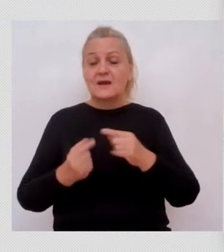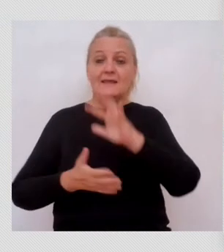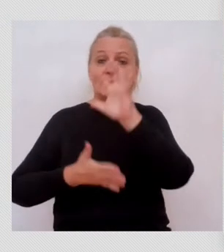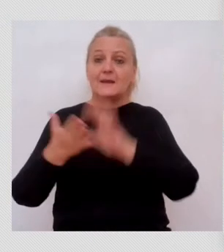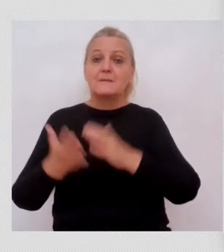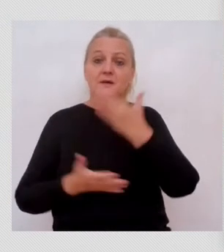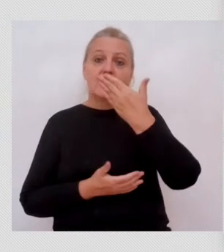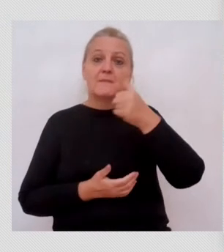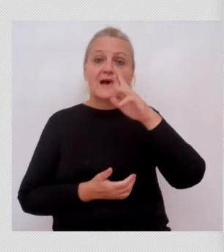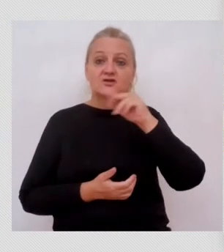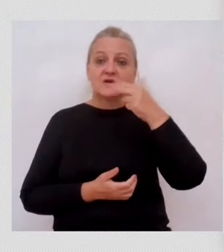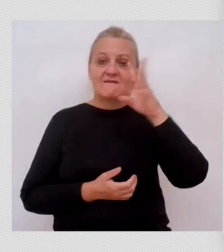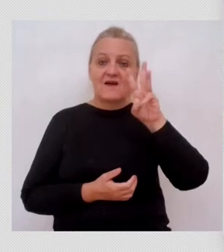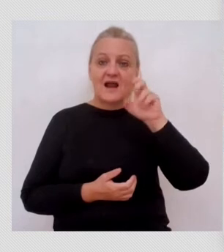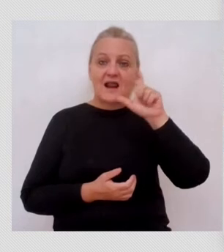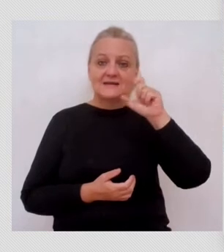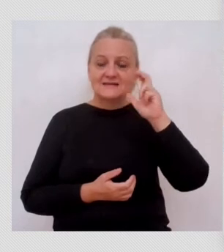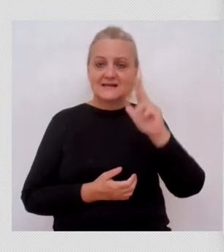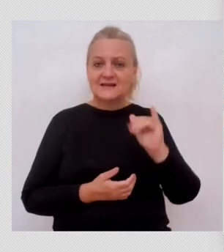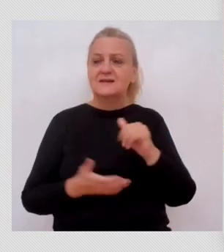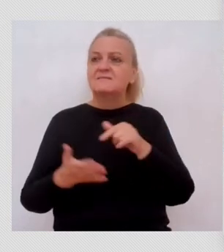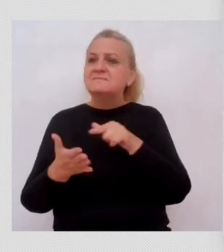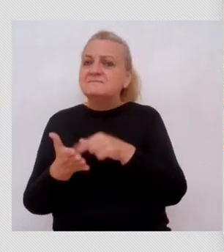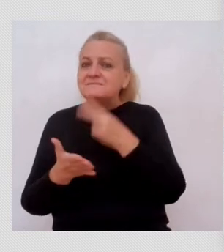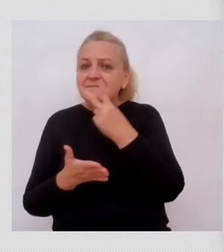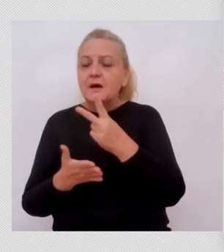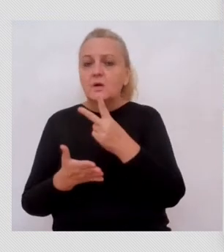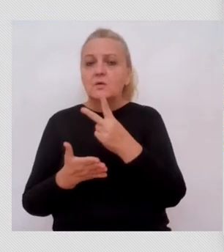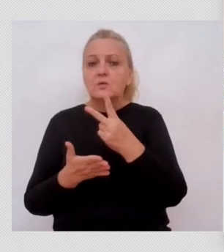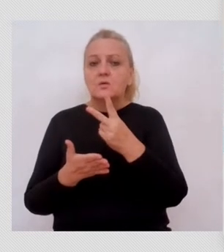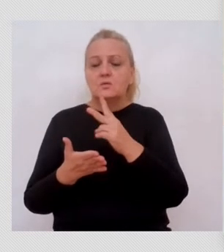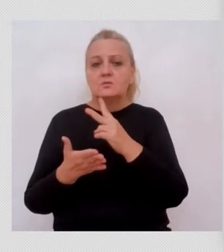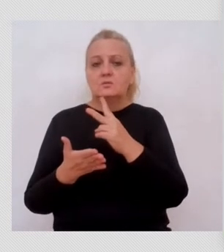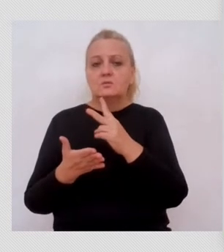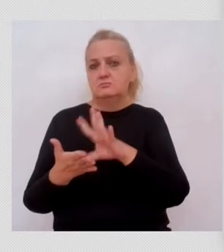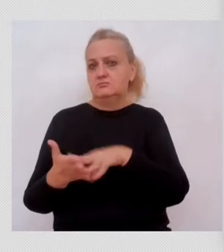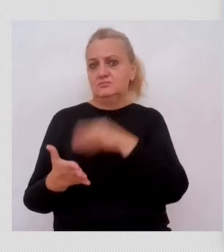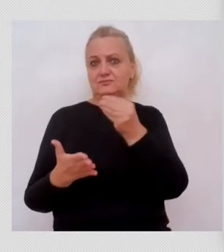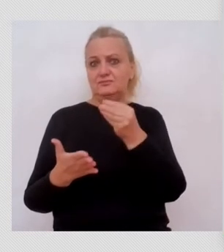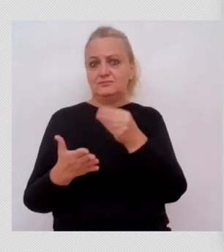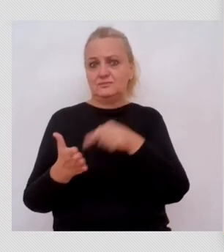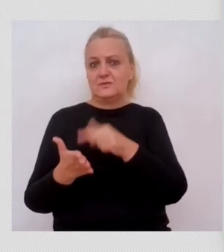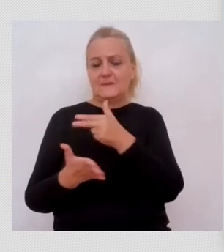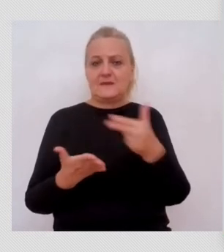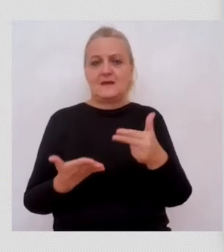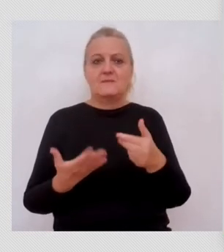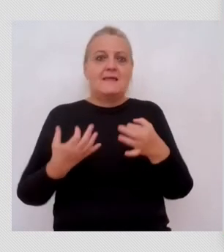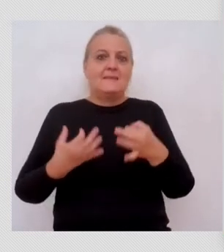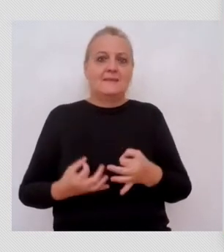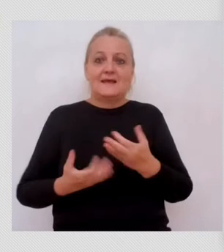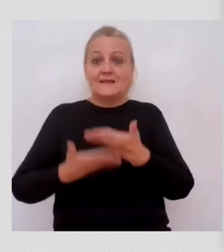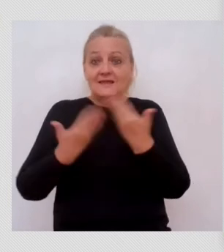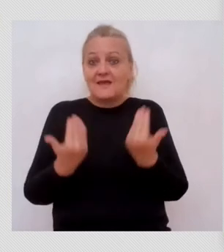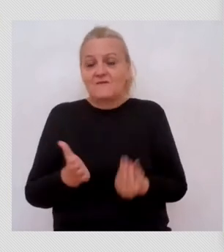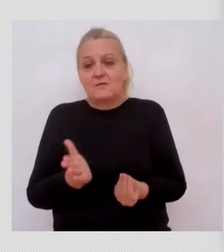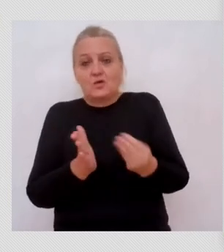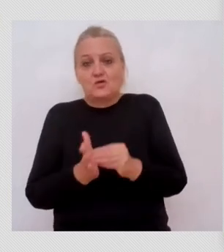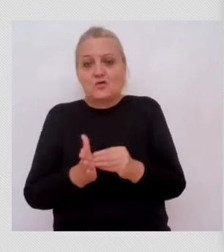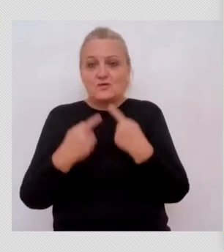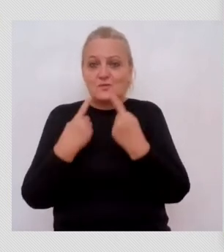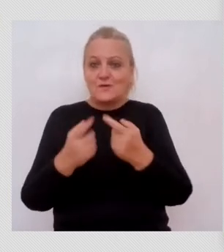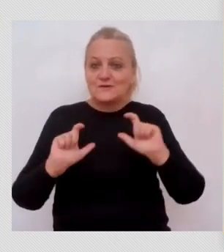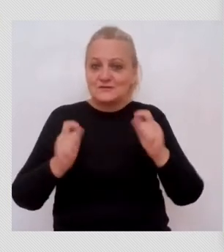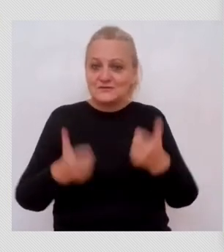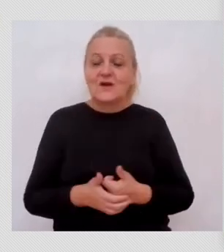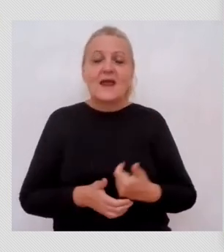Marcina Waleckiego w ogromnym stopniu wyczerpuje całą kwestię i nie bardzo wiem, co by tutaj można było dodać. Nie